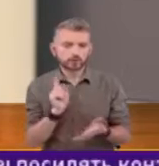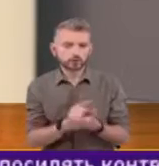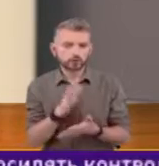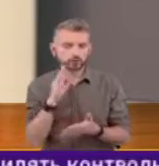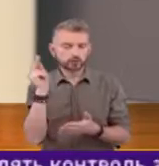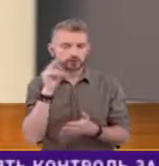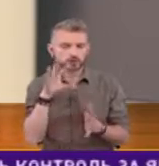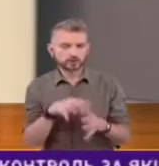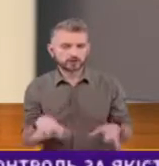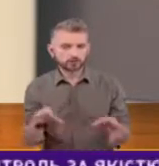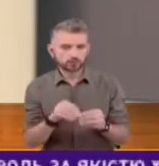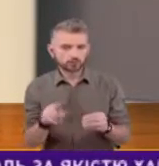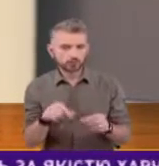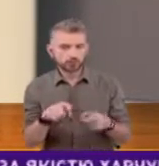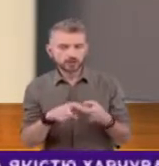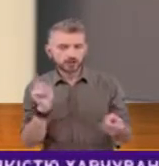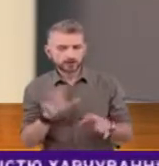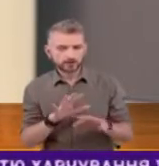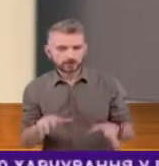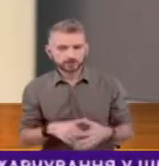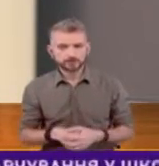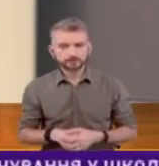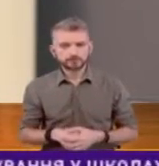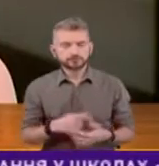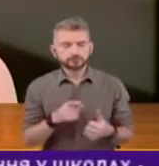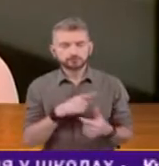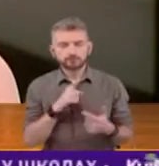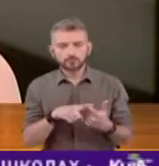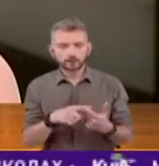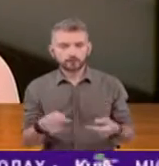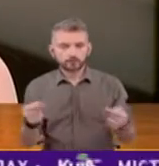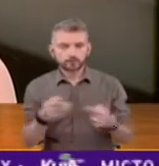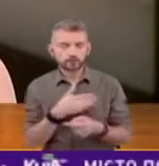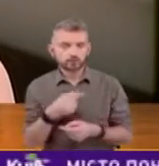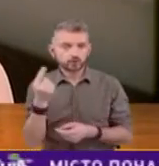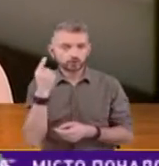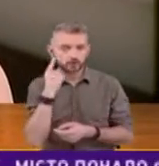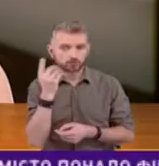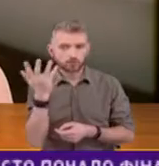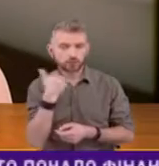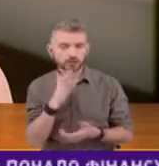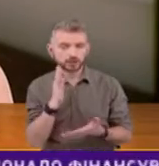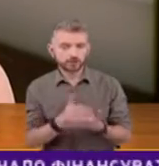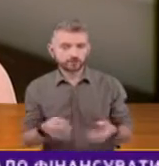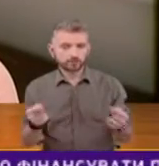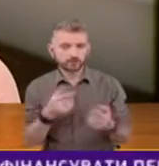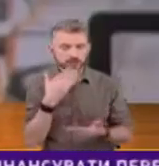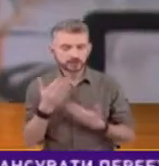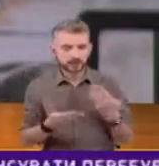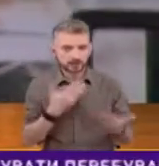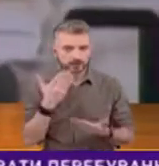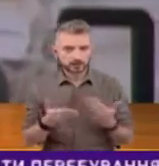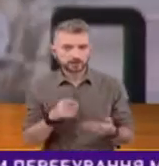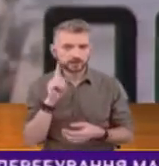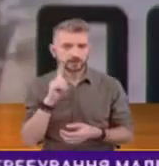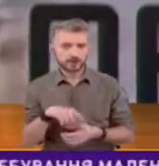будуть навчатися разом, ну, щоб не розривати таке. Це перше. Друге, відповідно, значить, ми чуємо, коли є відповідні звернення. Ви ж